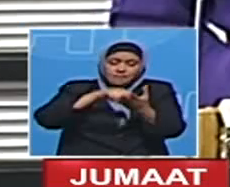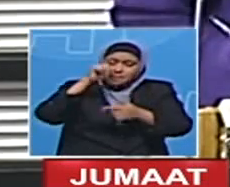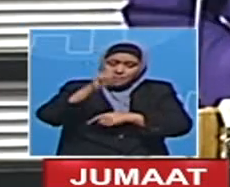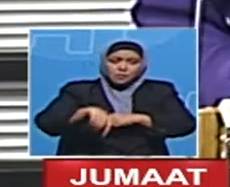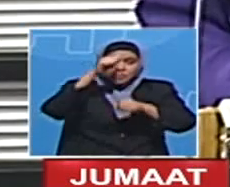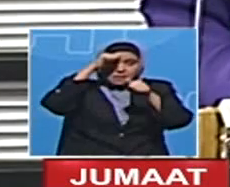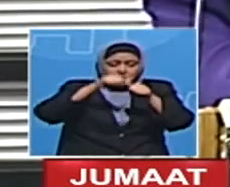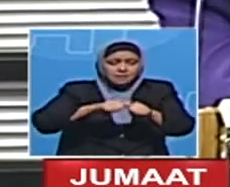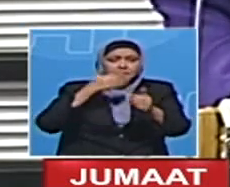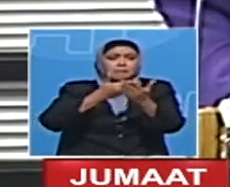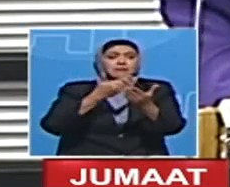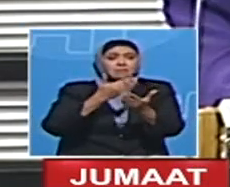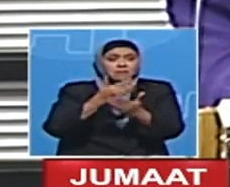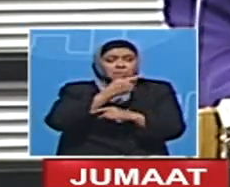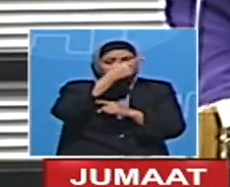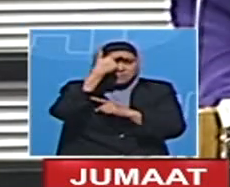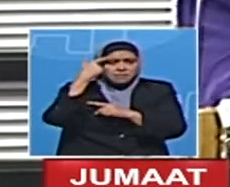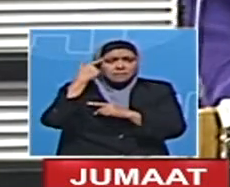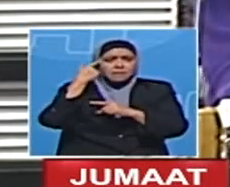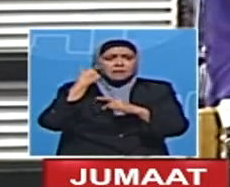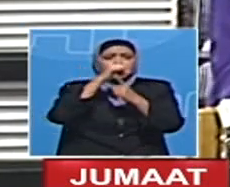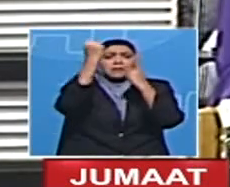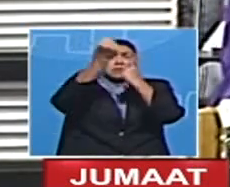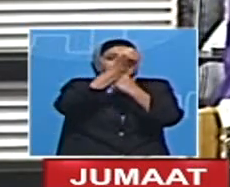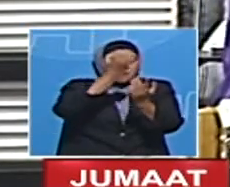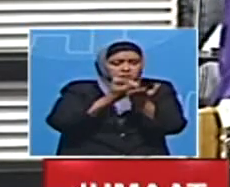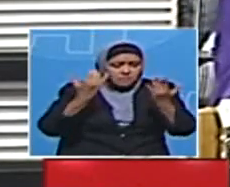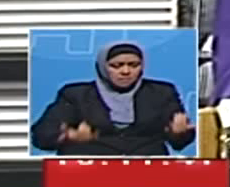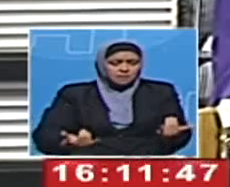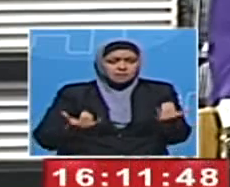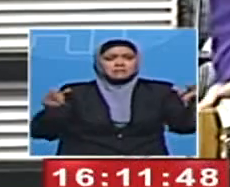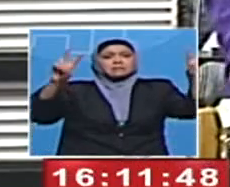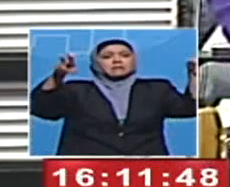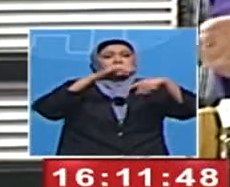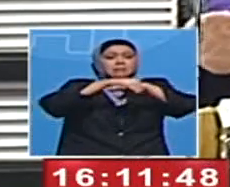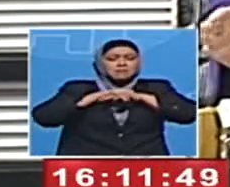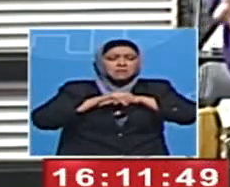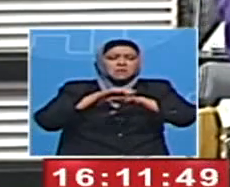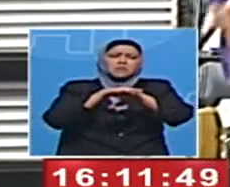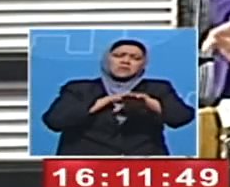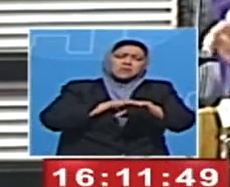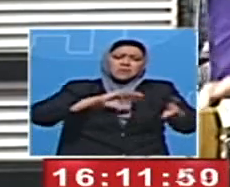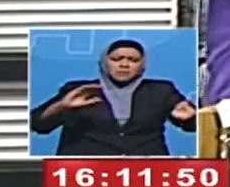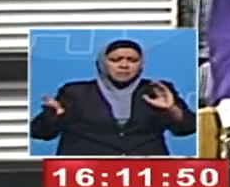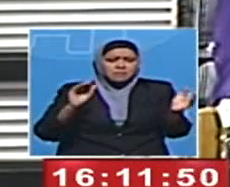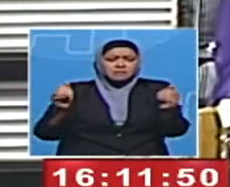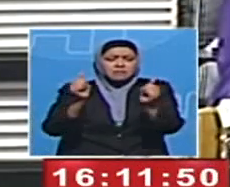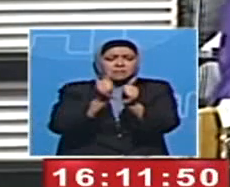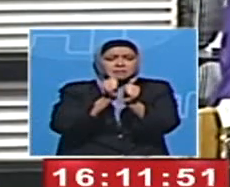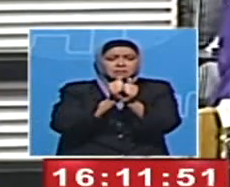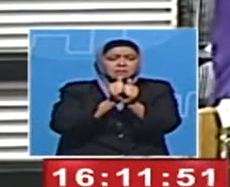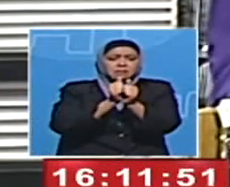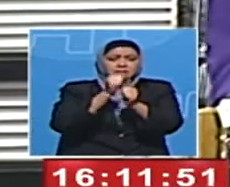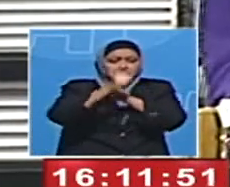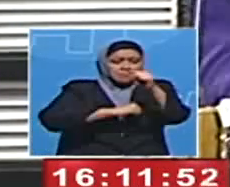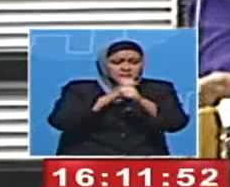keadaan ekonomi sekarang bab kata dalam bahasa inggeris There is no comparison whatsoever berbanding tahun